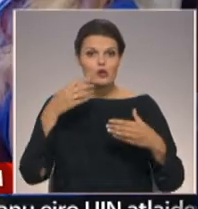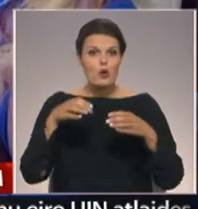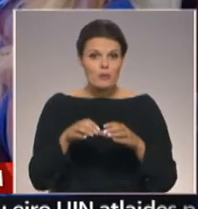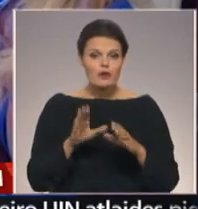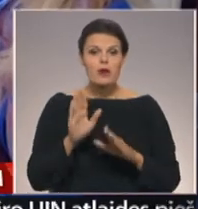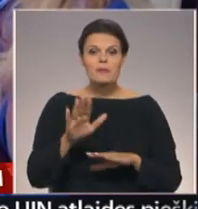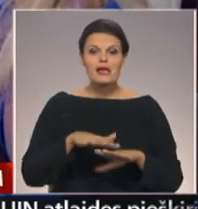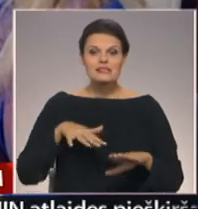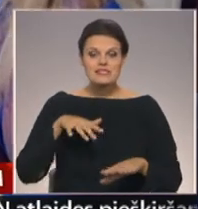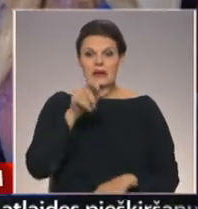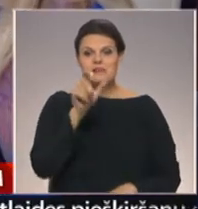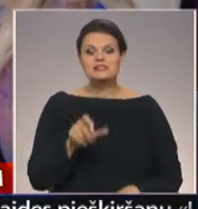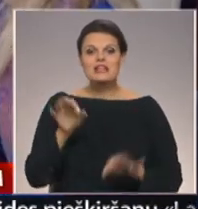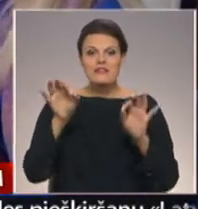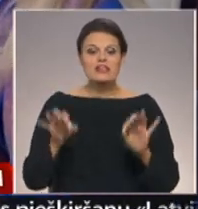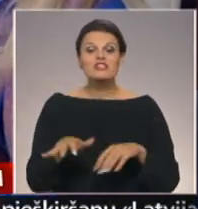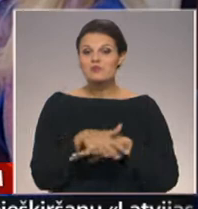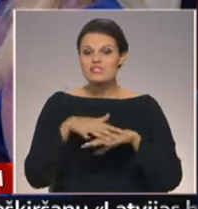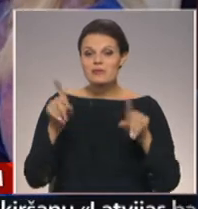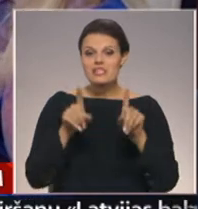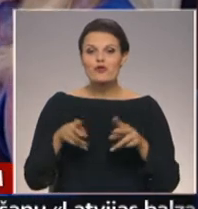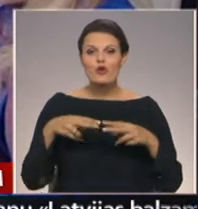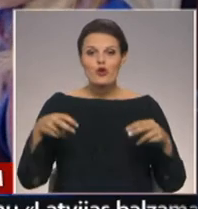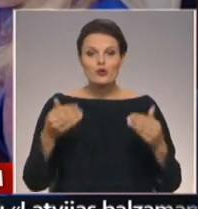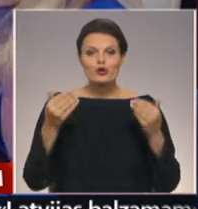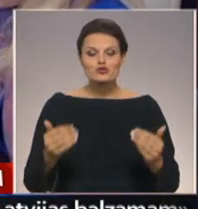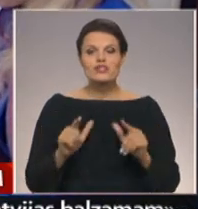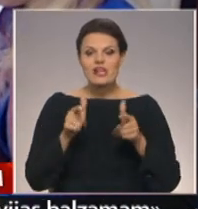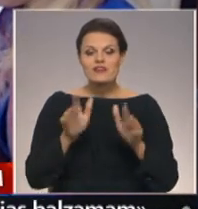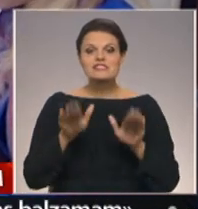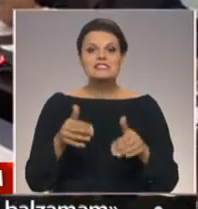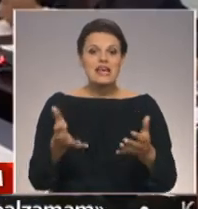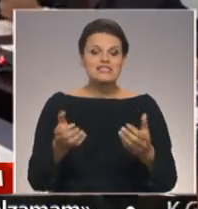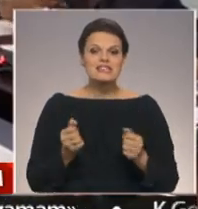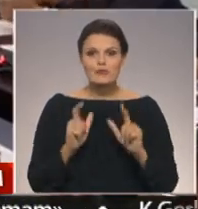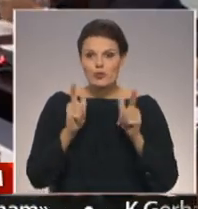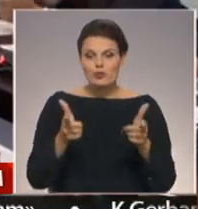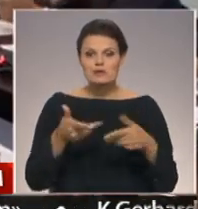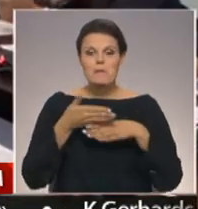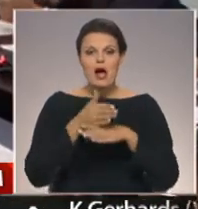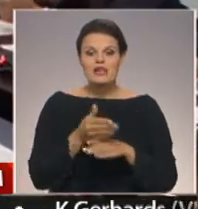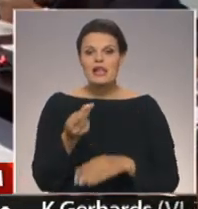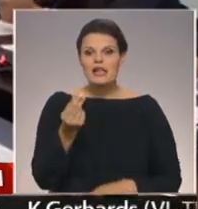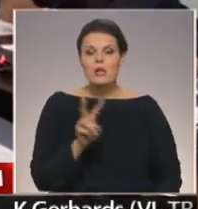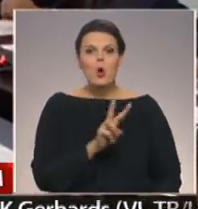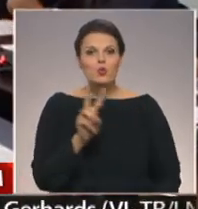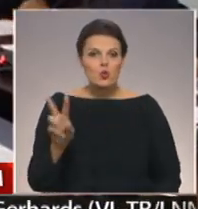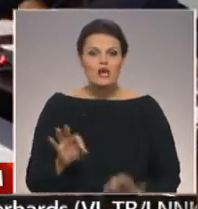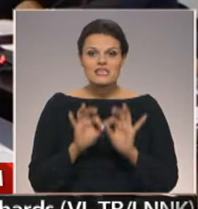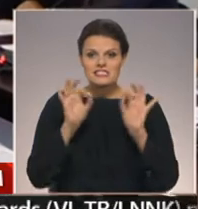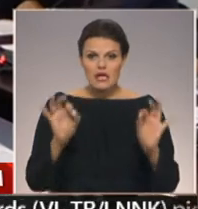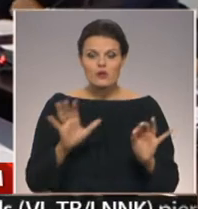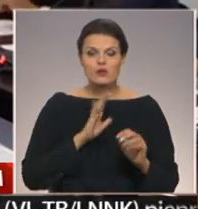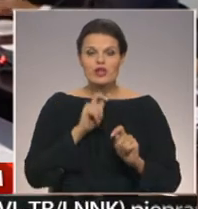pie Saeimas cilvēktiesību un sabiedrisko lietu komisijas šodien vērsās, lai saņemtu piekrišanu pārdalīt naudu, kas